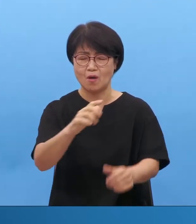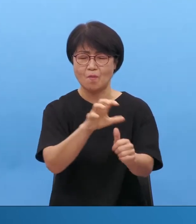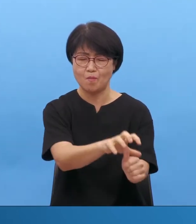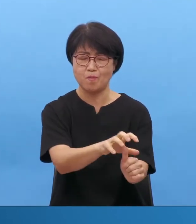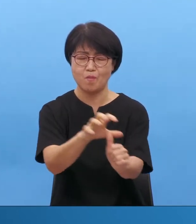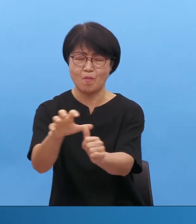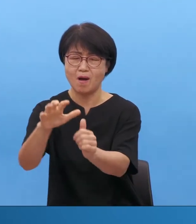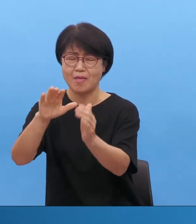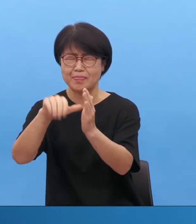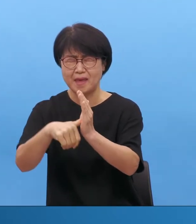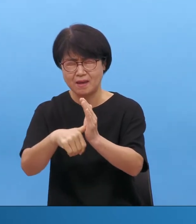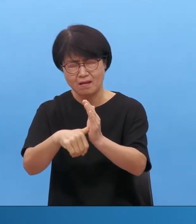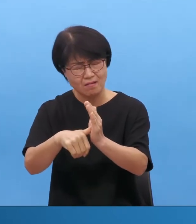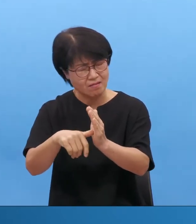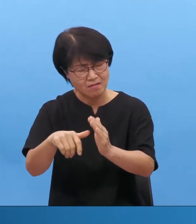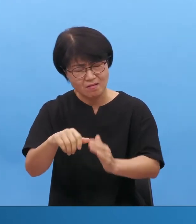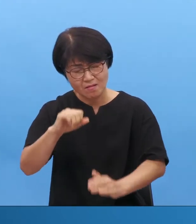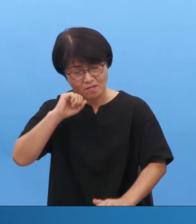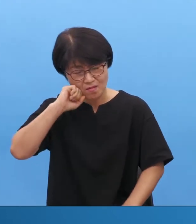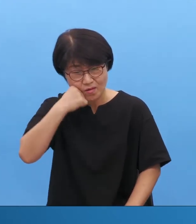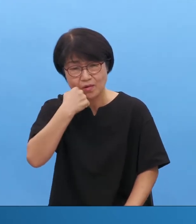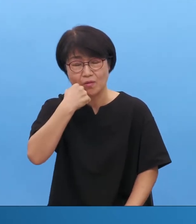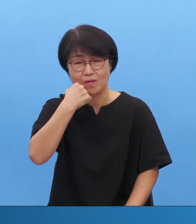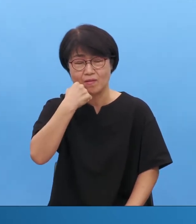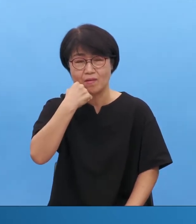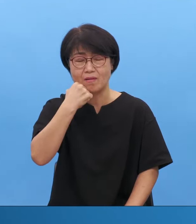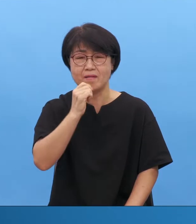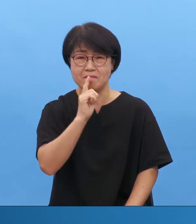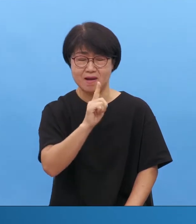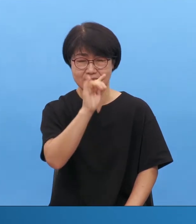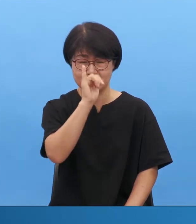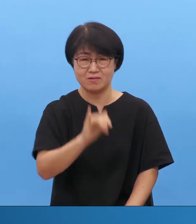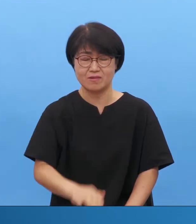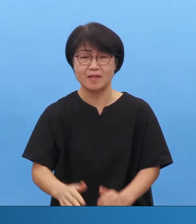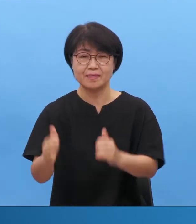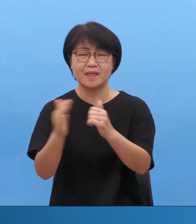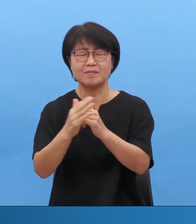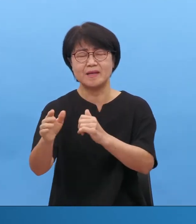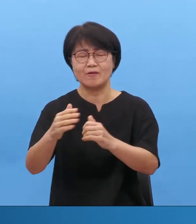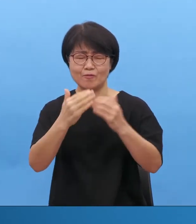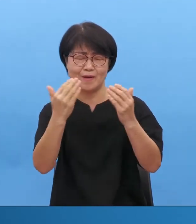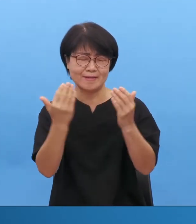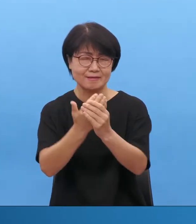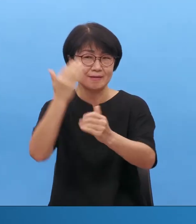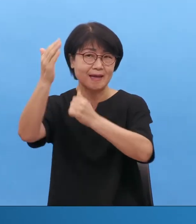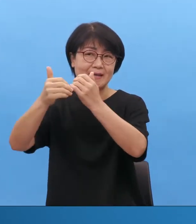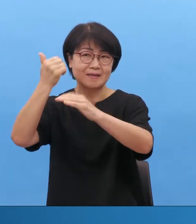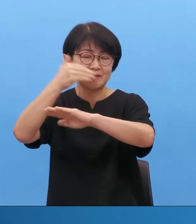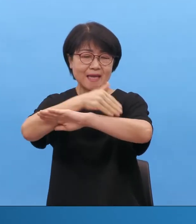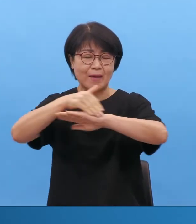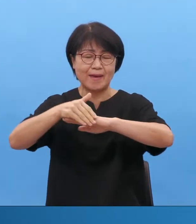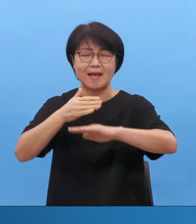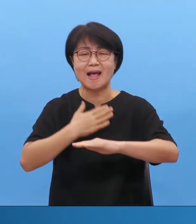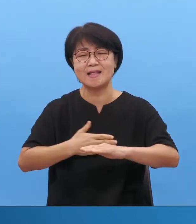in the midst of explaining that absolute plan, this is what he explained. 자, 그러면